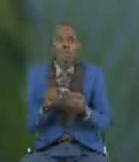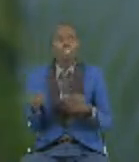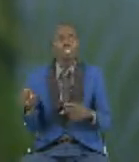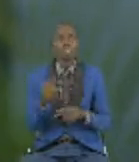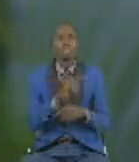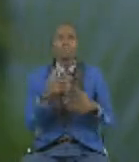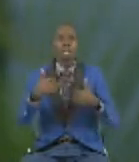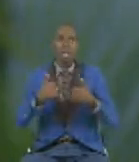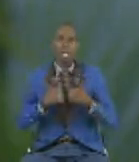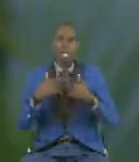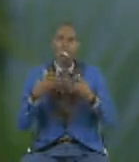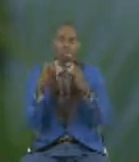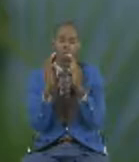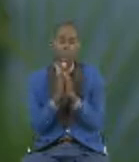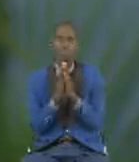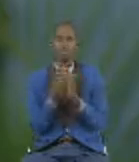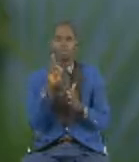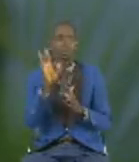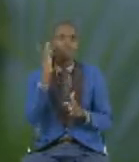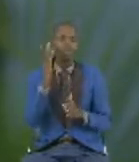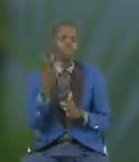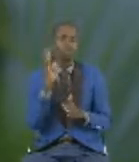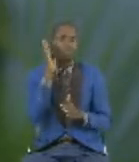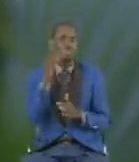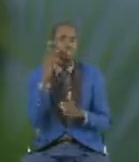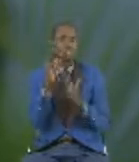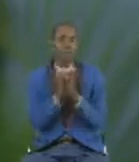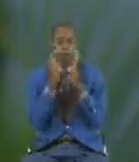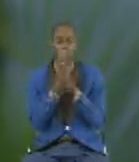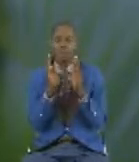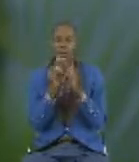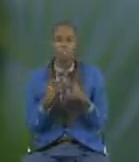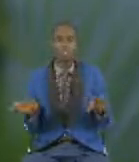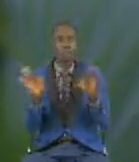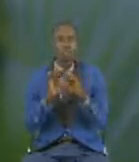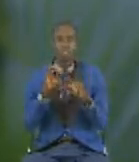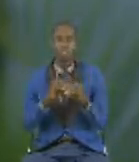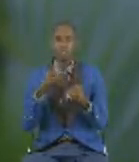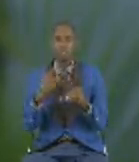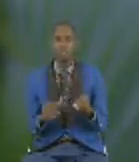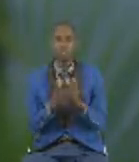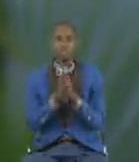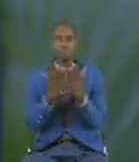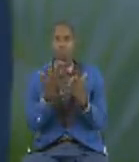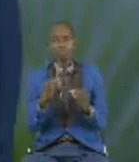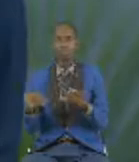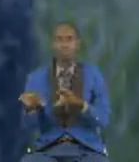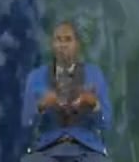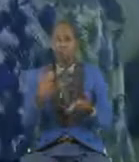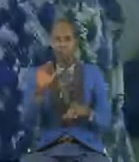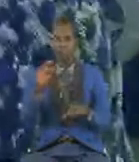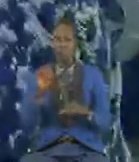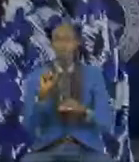prié, vous verrez, cette prière très importante dans les Actes des Apôtres. Chapitre 1, ils ont